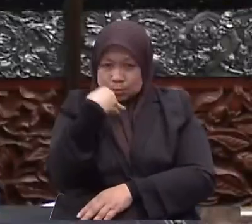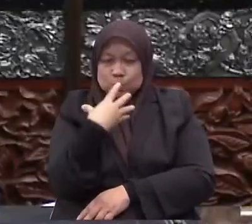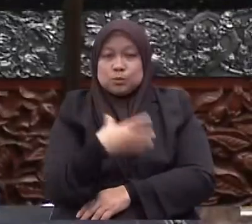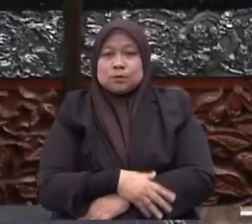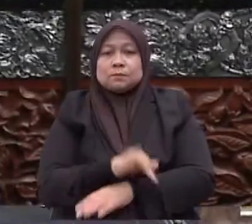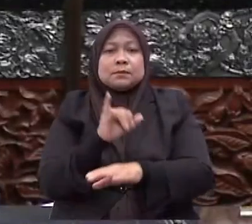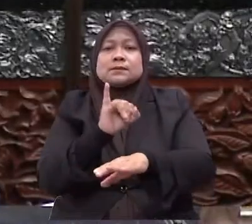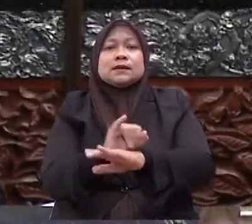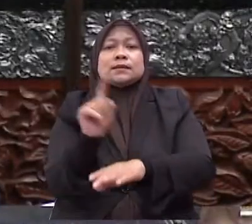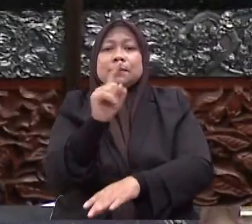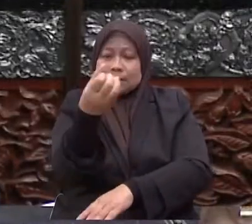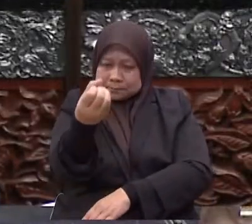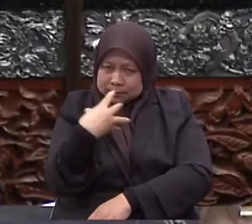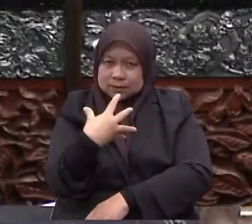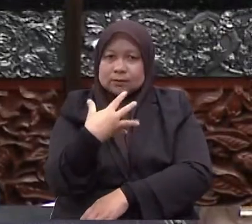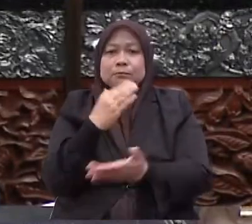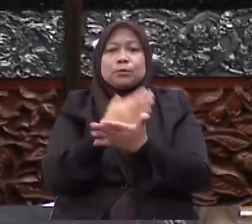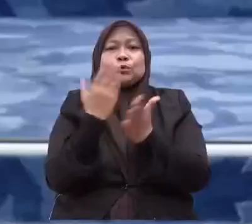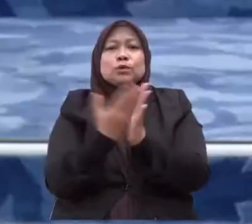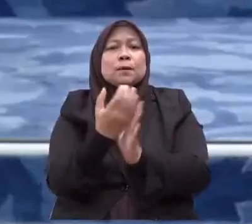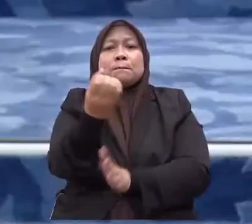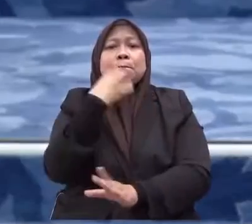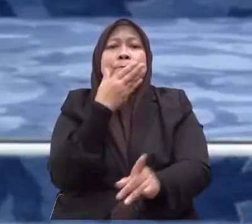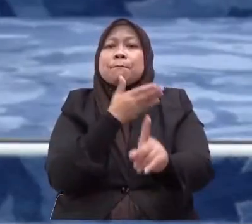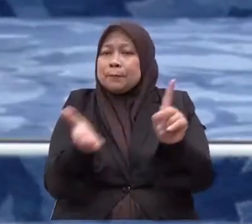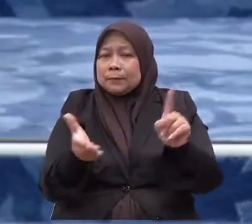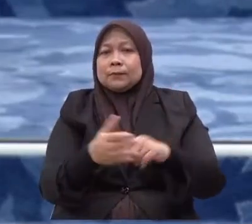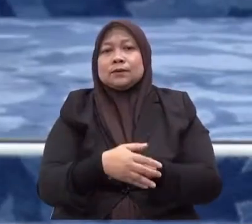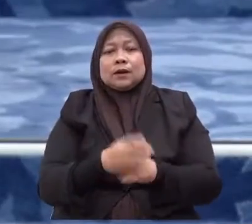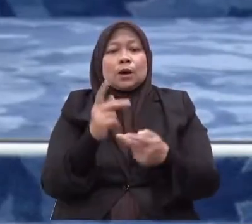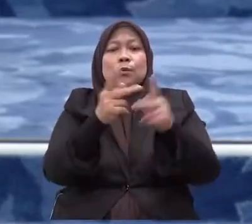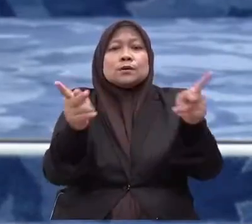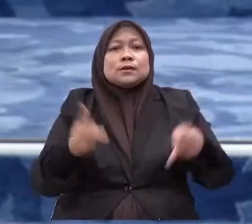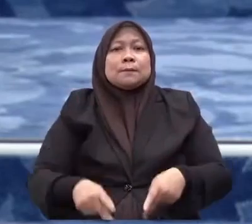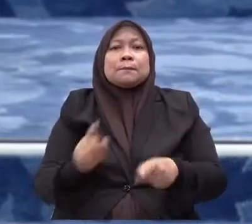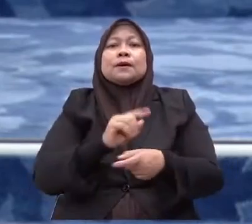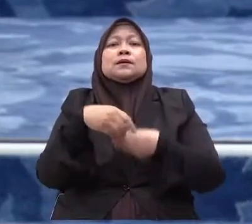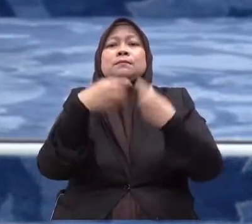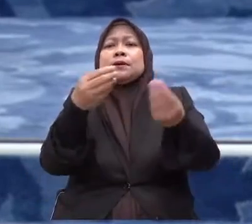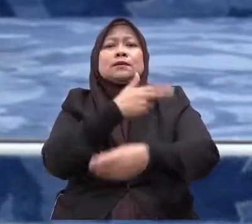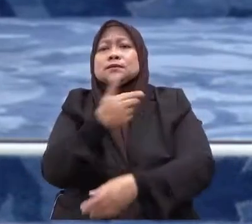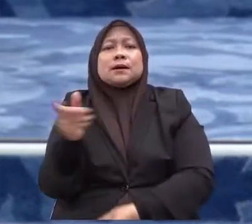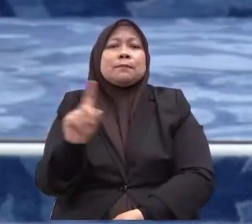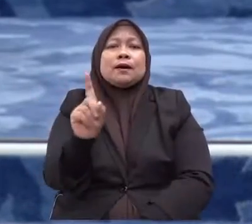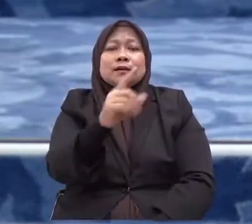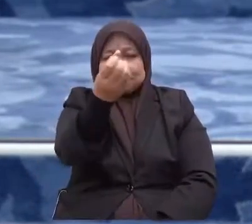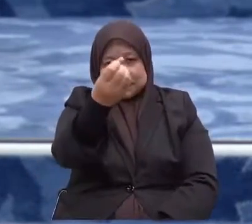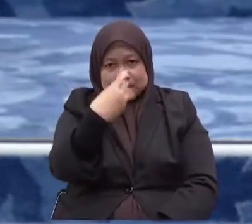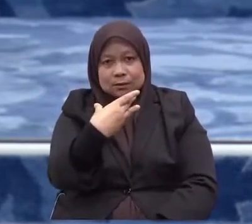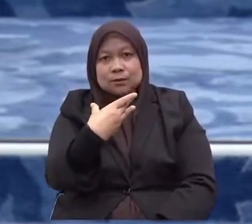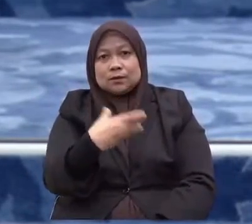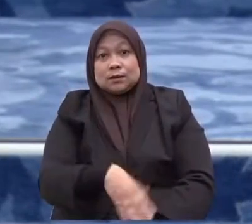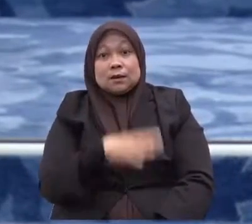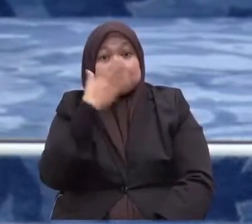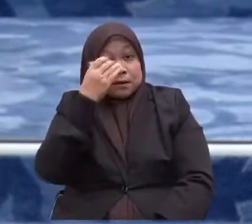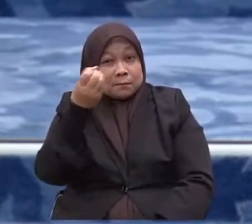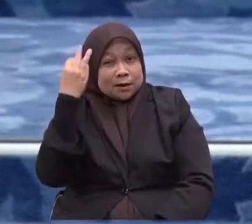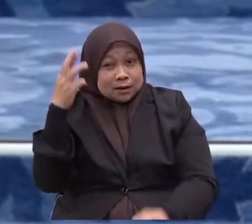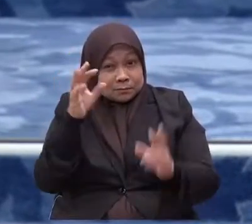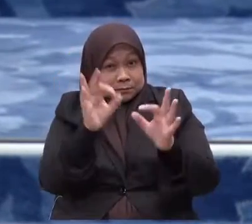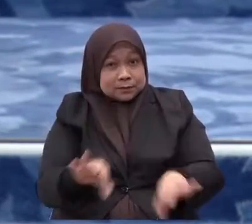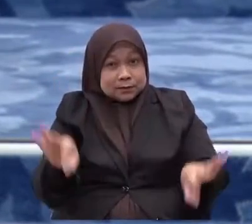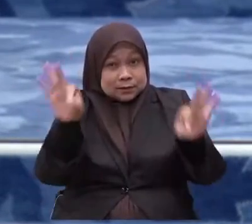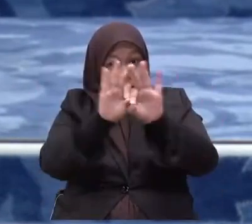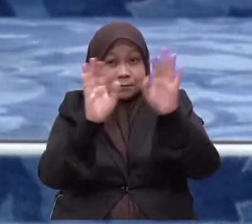perjanjian mana yang dianggap peruntukkan mana yang dilangga kawasan mana yang diserahkan Indonesia yang mengabaikan kepentingan